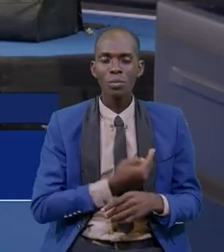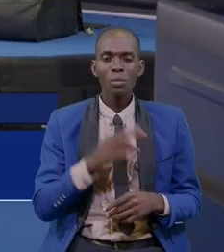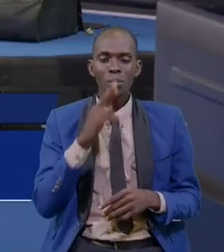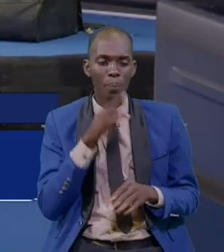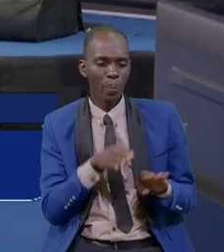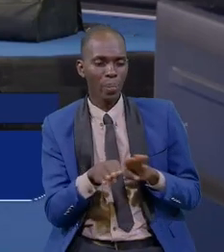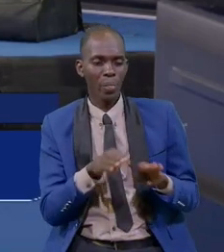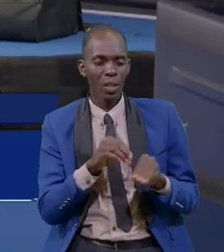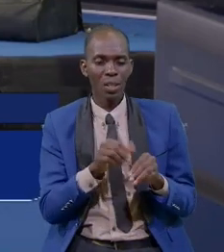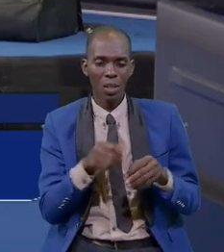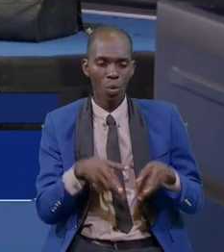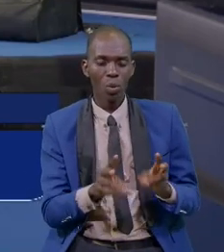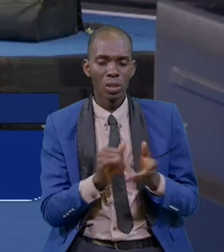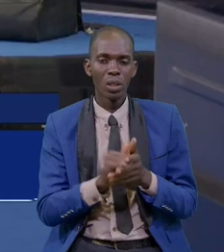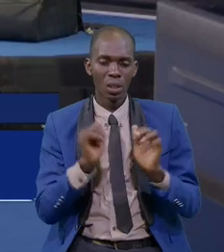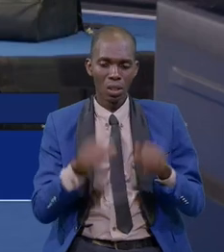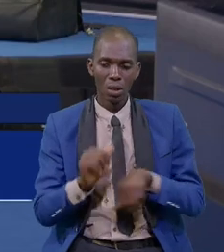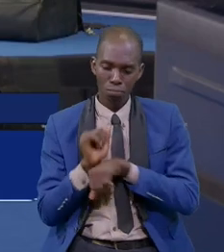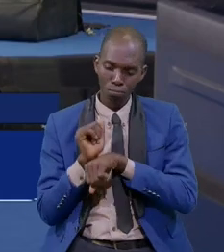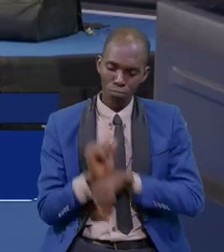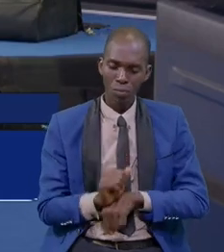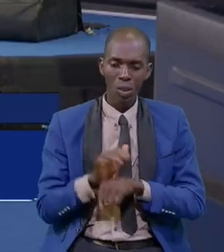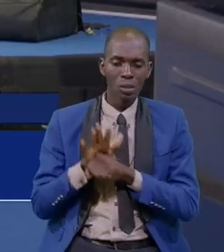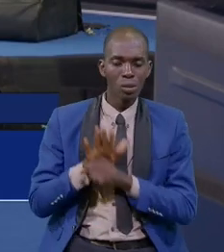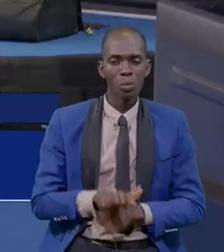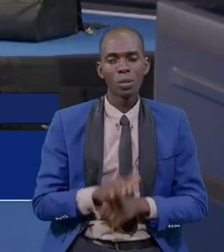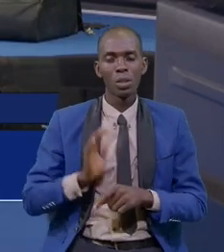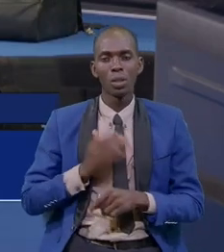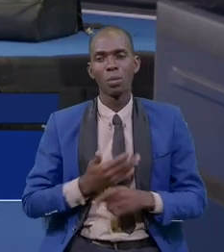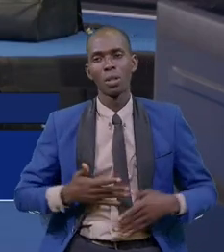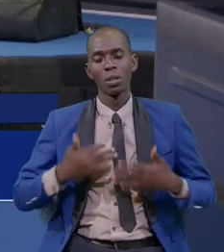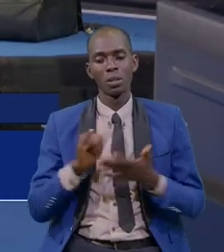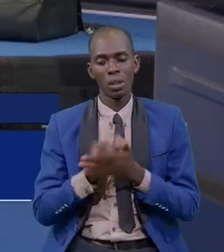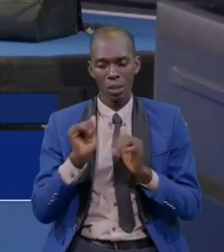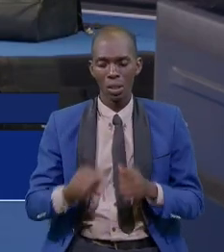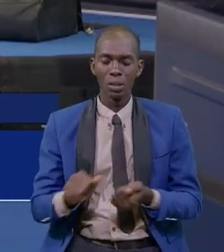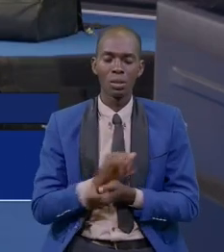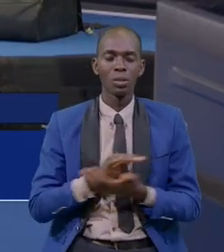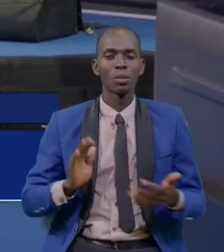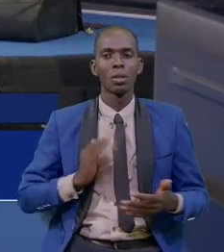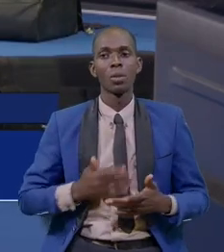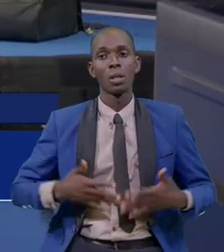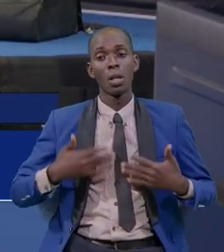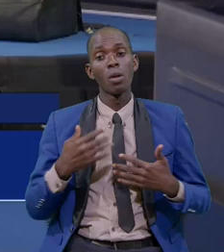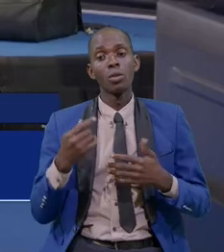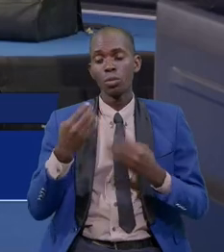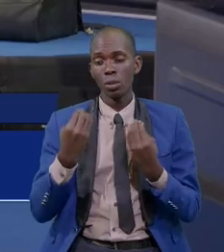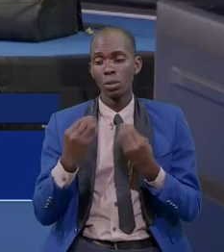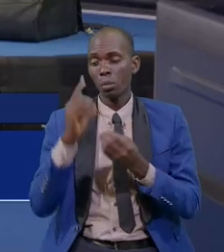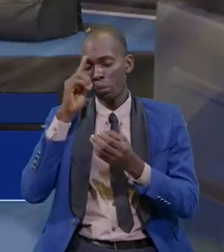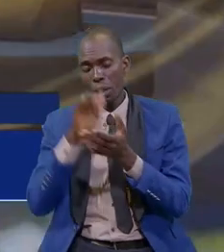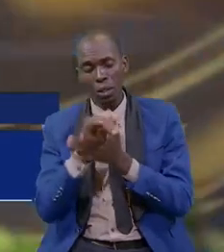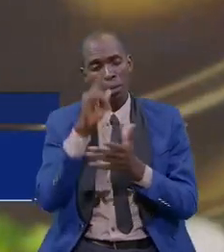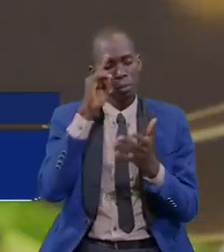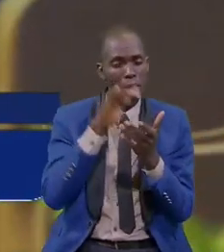façon à ce que nous soyons supprimés dans la vie. Ils veulent nous ils vont croire. Oui, nous comprenons, il faut croire.